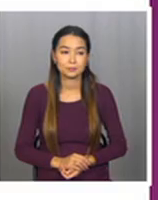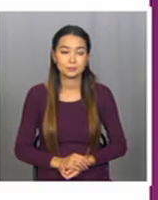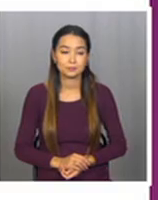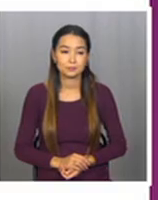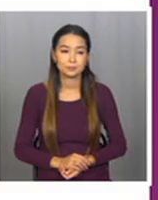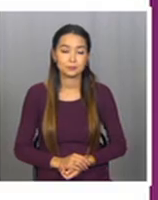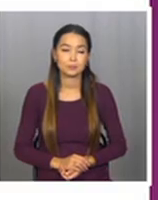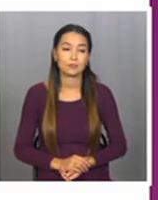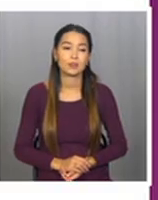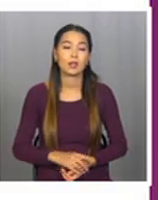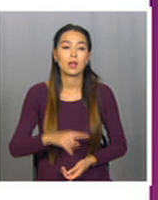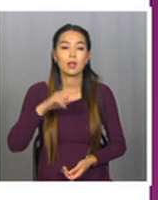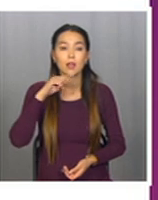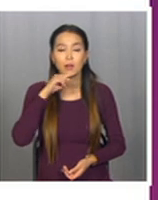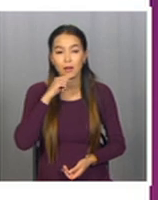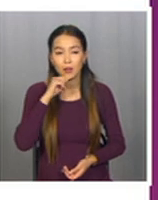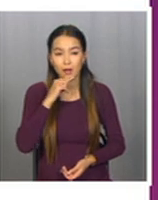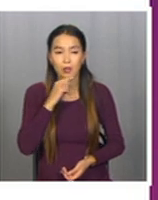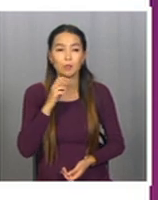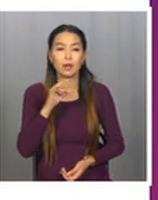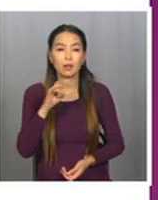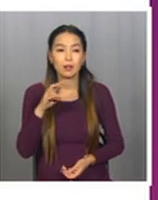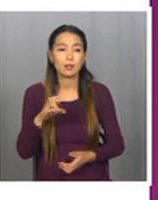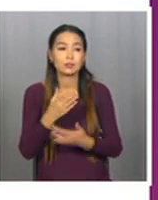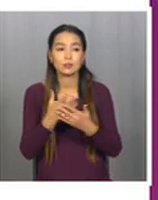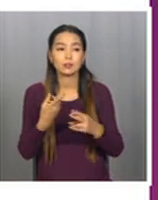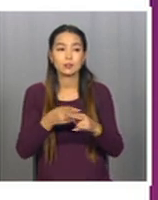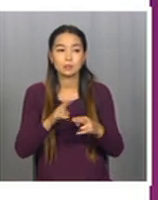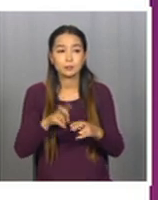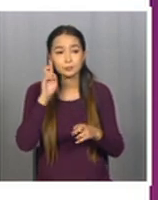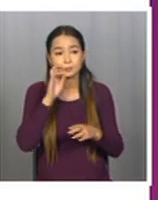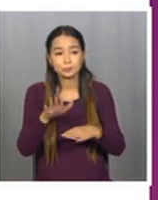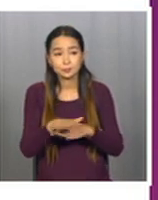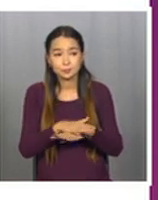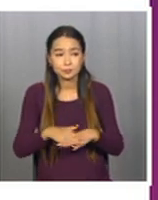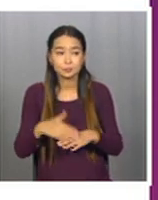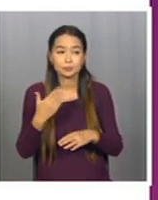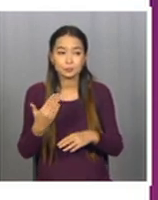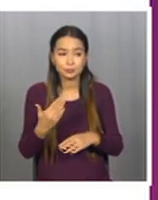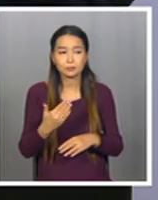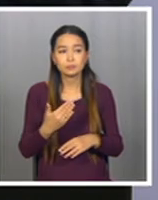алайық. Аралас экономика дегеніміз мемлекеттік және жеке меншік